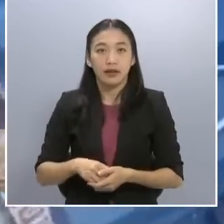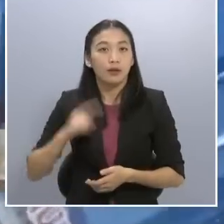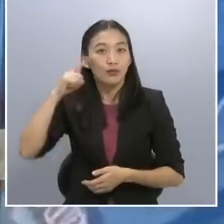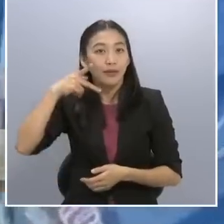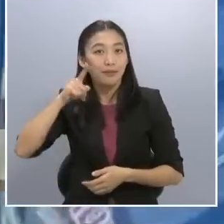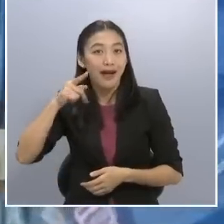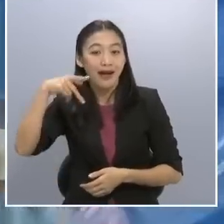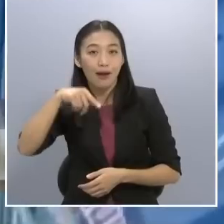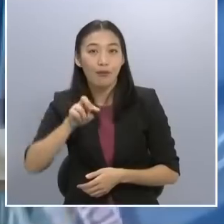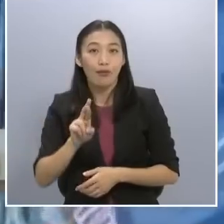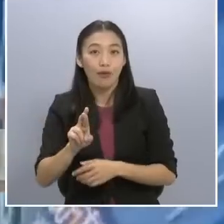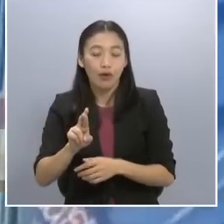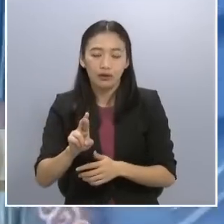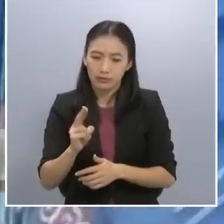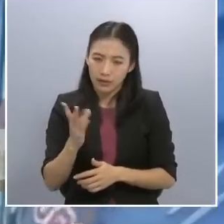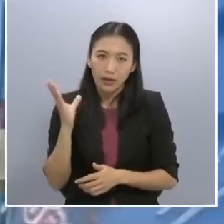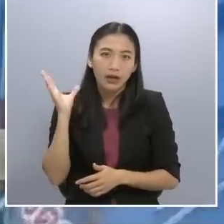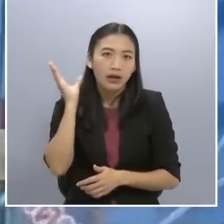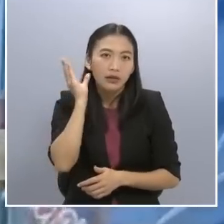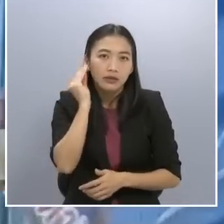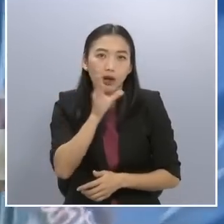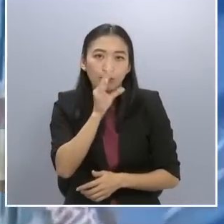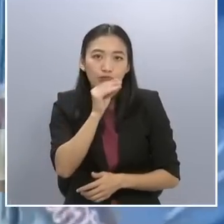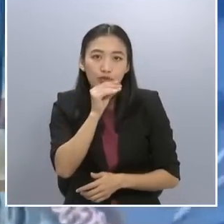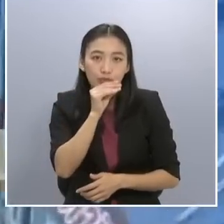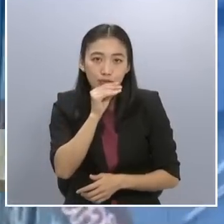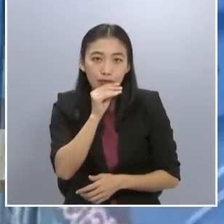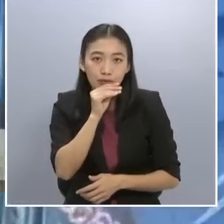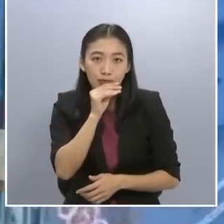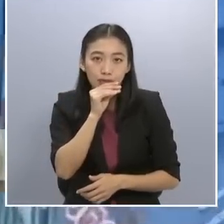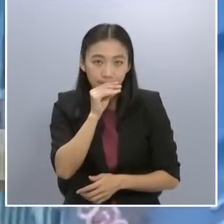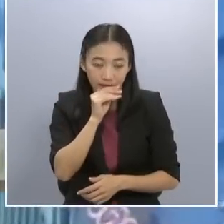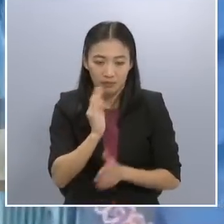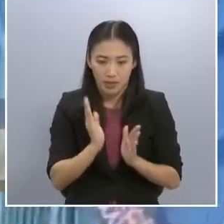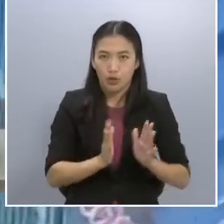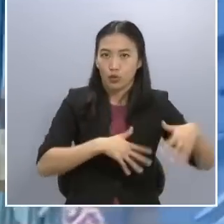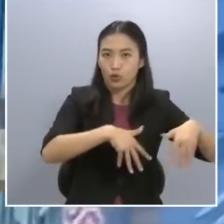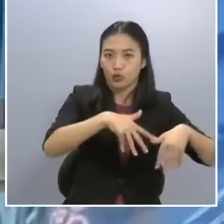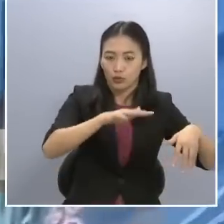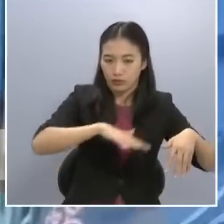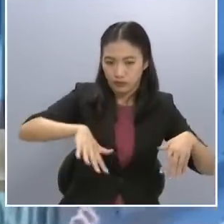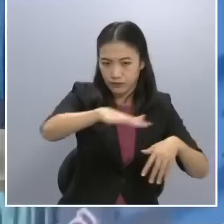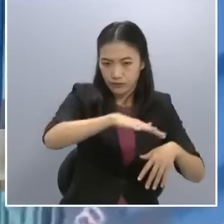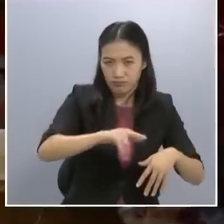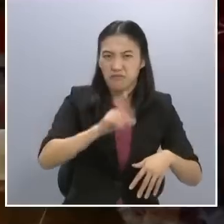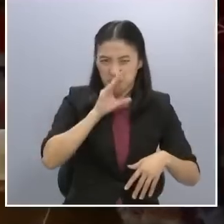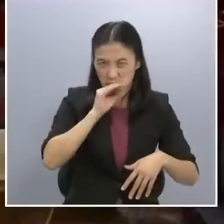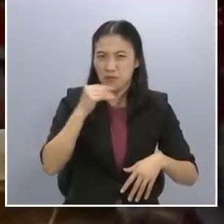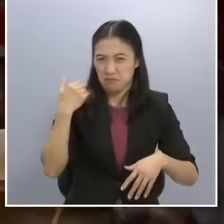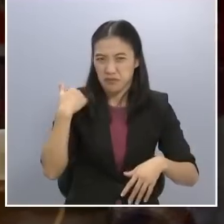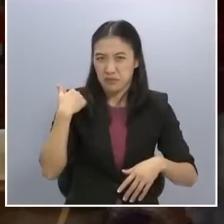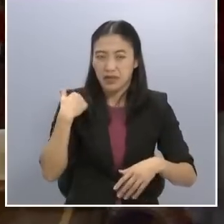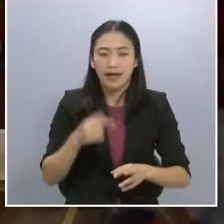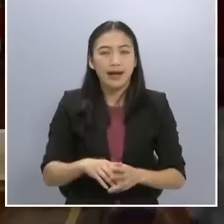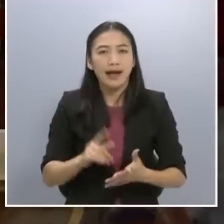มีเสียงป้าไหมแล้วมีคนในละแวกนั้นนะท่านผู้ชมฮะบอกมาก่อนหน้าว่าเคยโดนมาเหมือนกันเนี่ยเป็นแม่ค้าร้าน